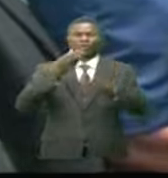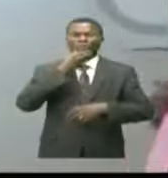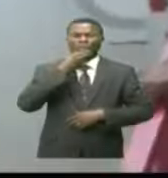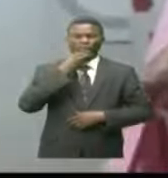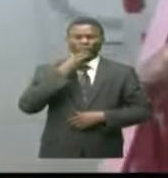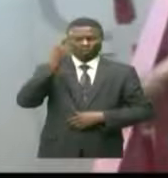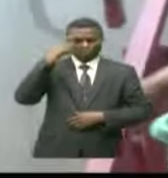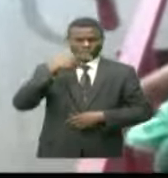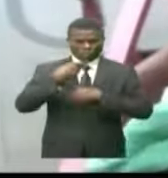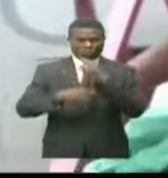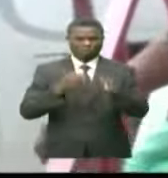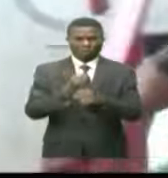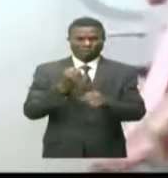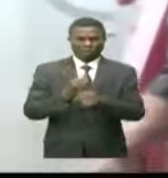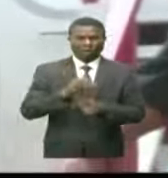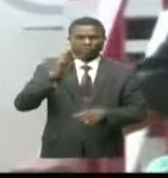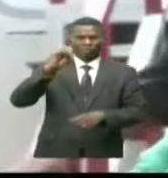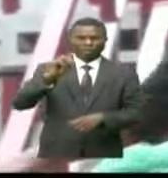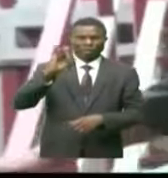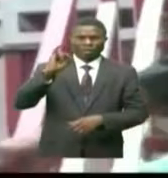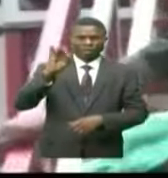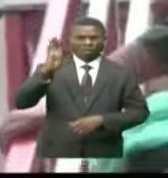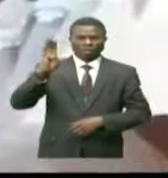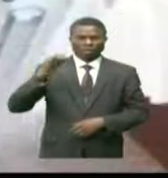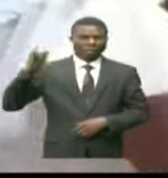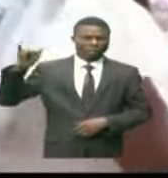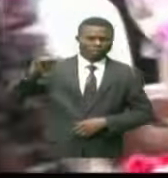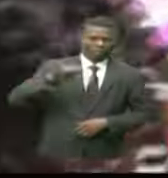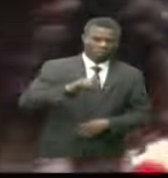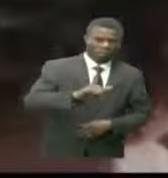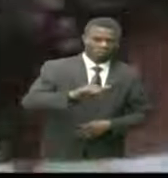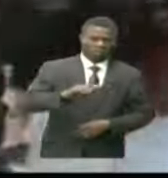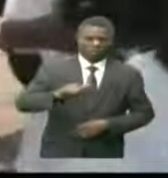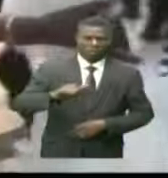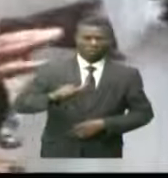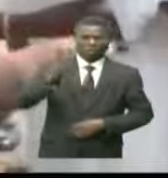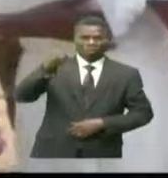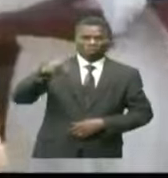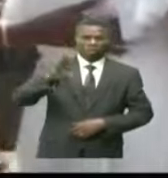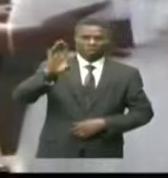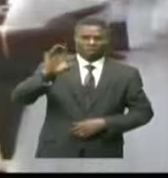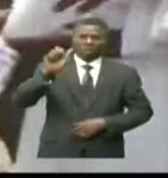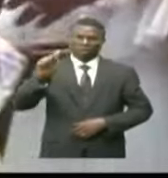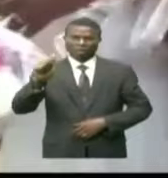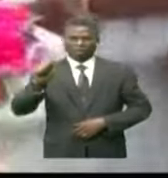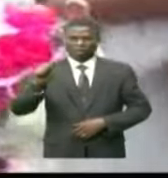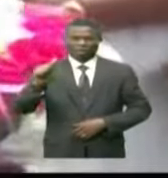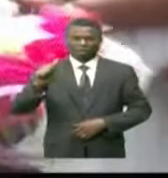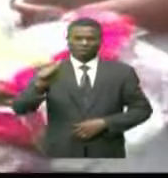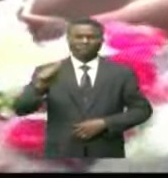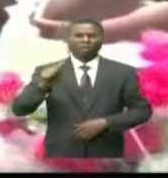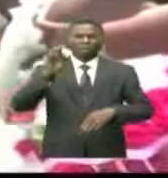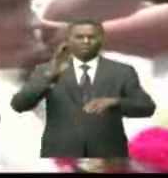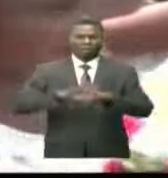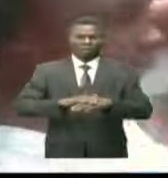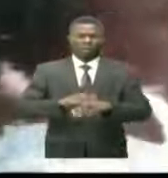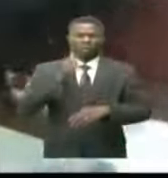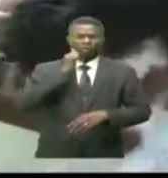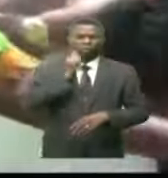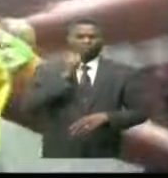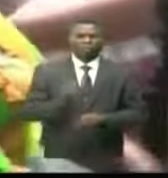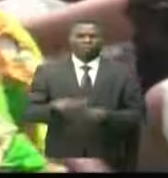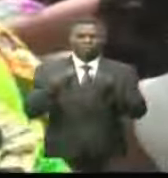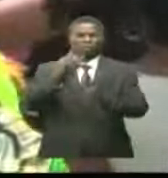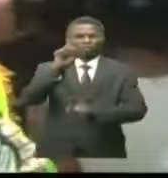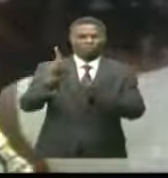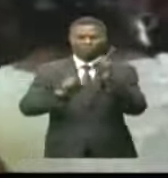Bakwanga. À sa descente d'avion à l'aéroport de Mbujimayi, le PCA Jean-Charles Okoto Lolakombe a été fleuri par deux fillettes avant de